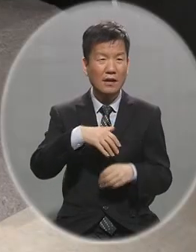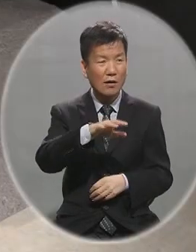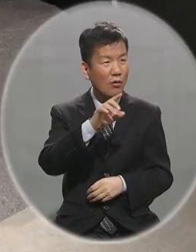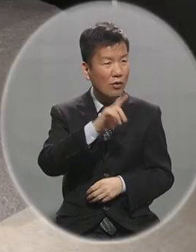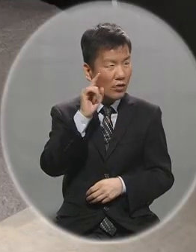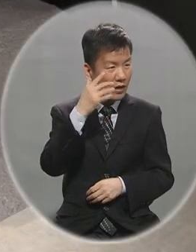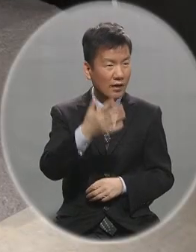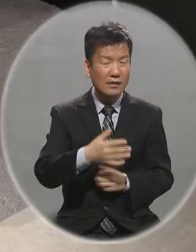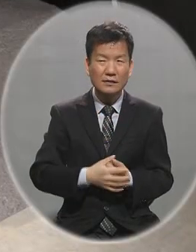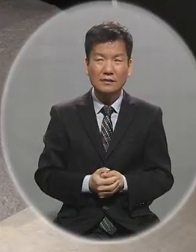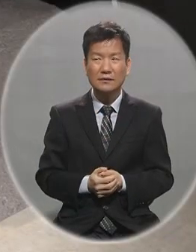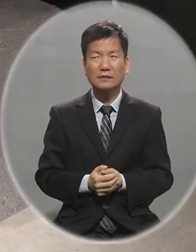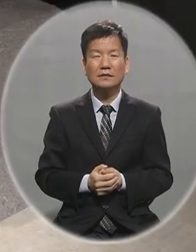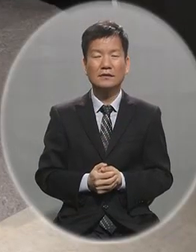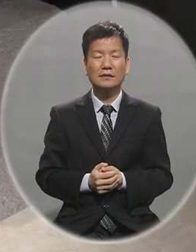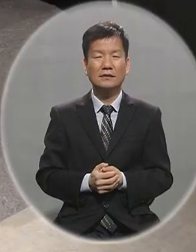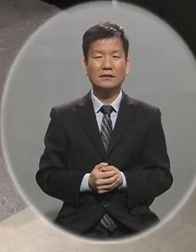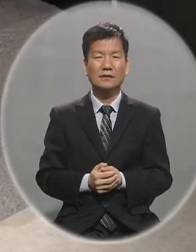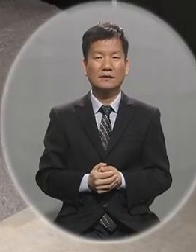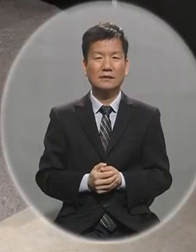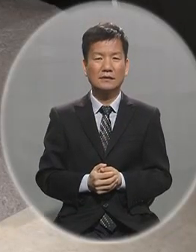갈까요? 방문을 할까요? 만약에